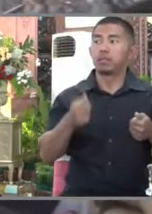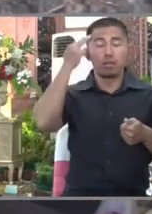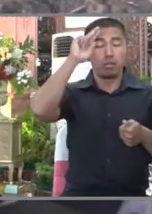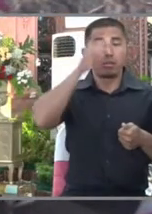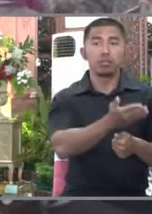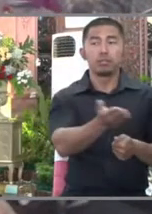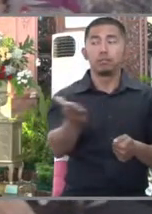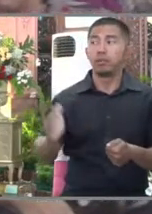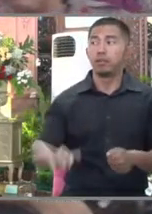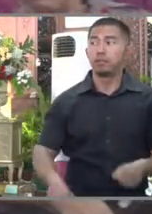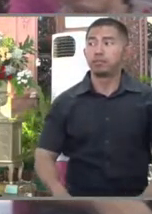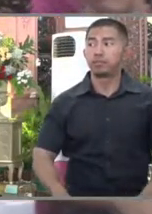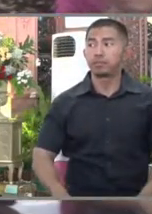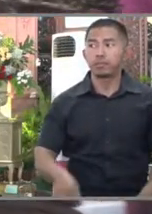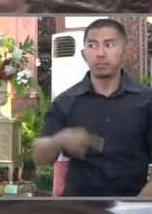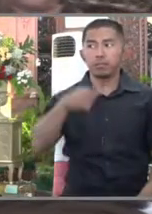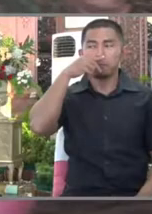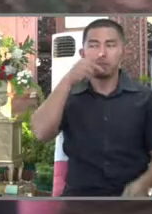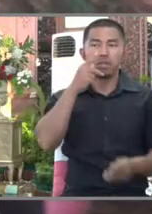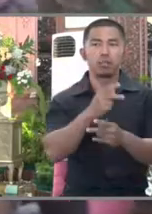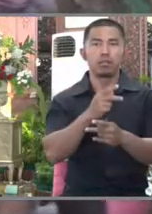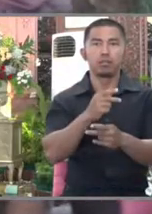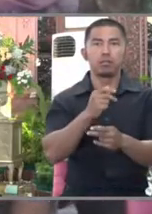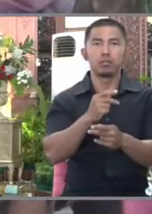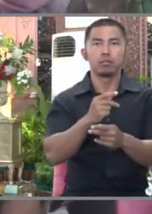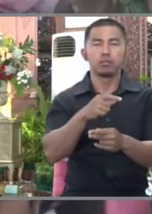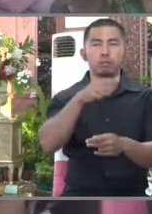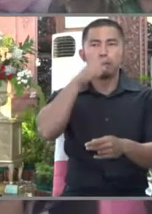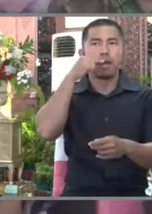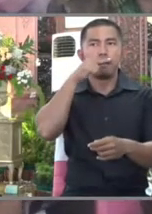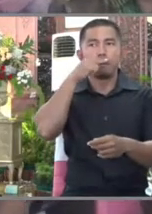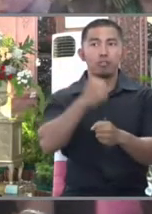semua, Pak Gubernur dan seluruh jajaran